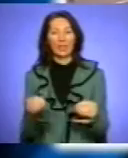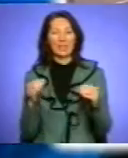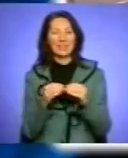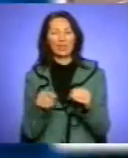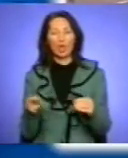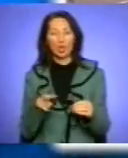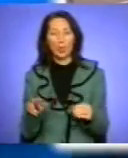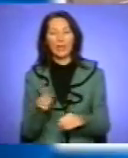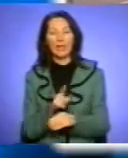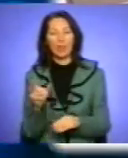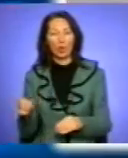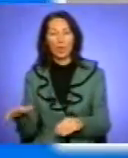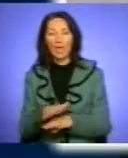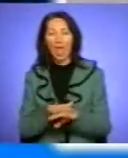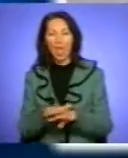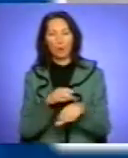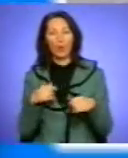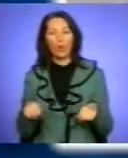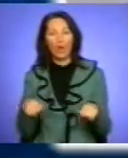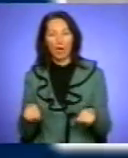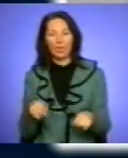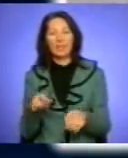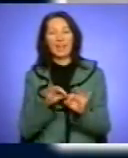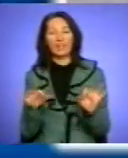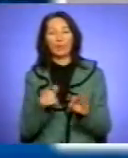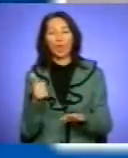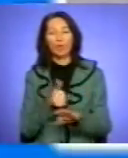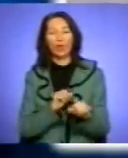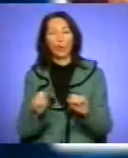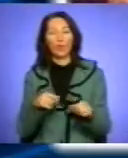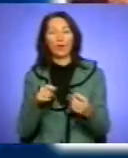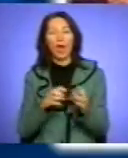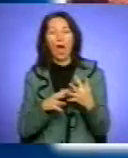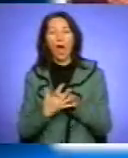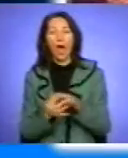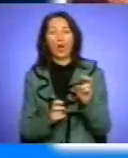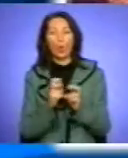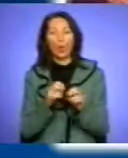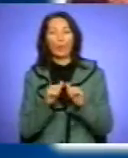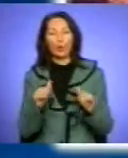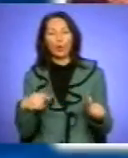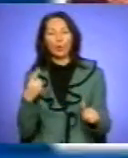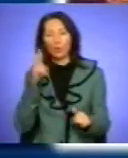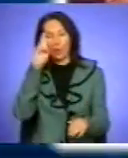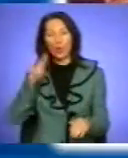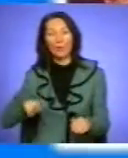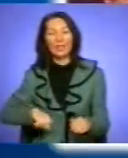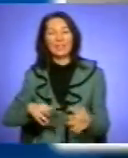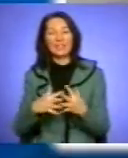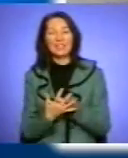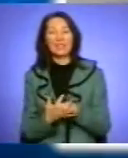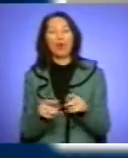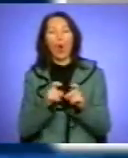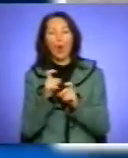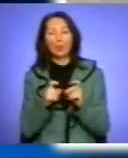10 листопада тернополяни ярмаркували. За інформацією Головного управління агропромрозвитку обласної державної адміністрації,